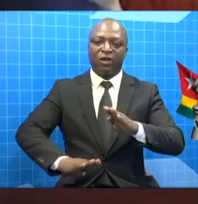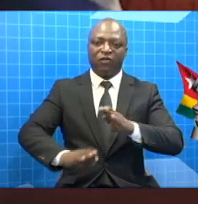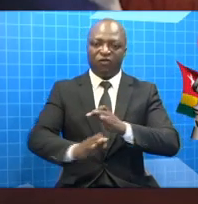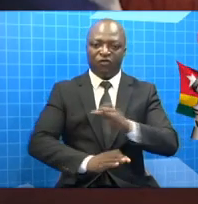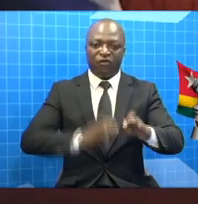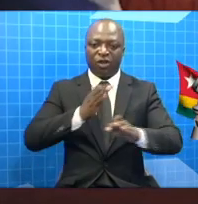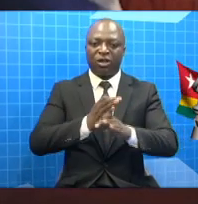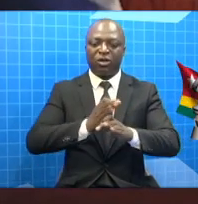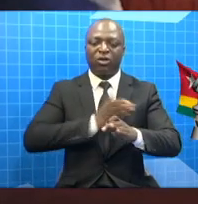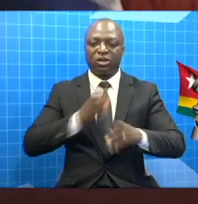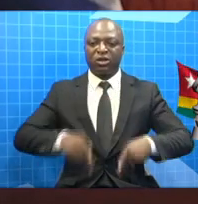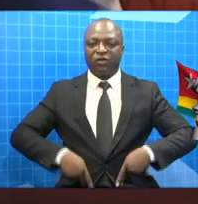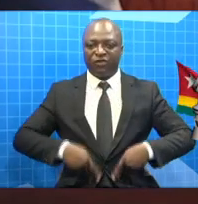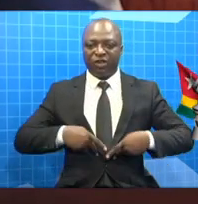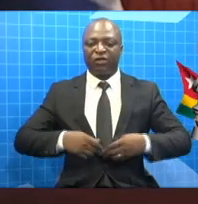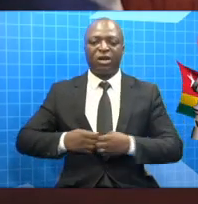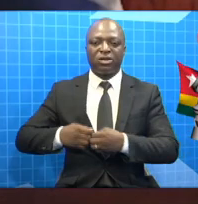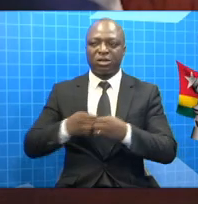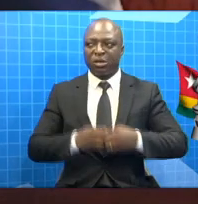notre vivre ensemble.